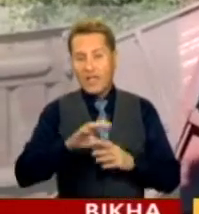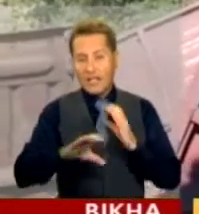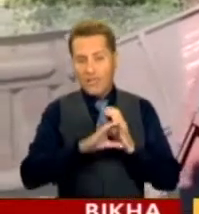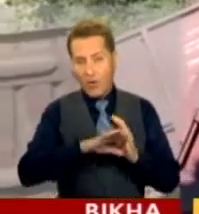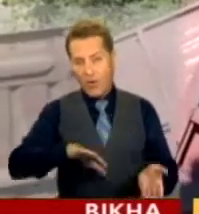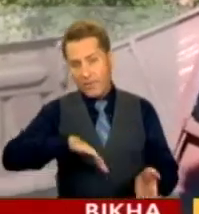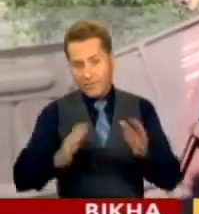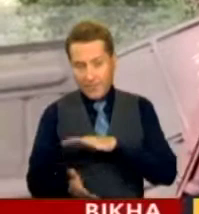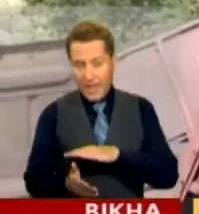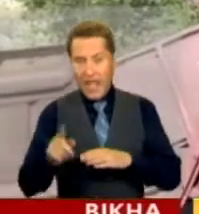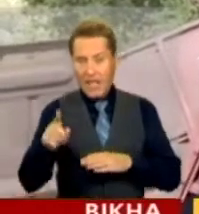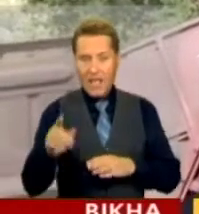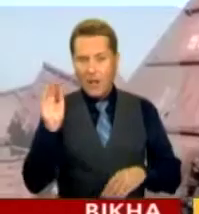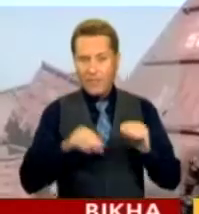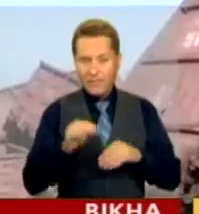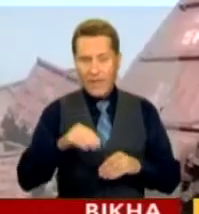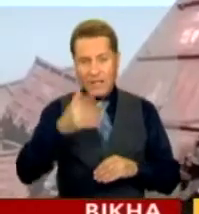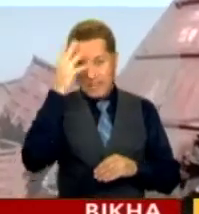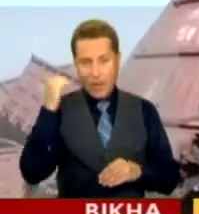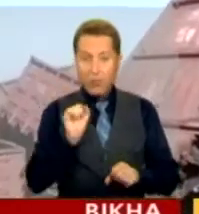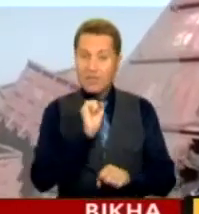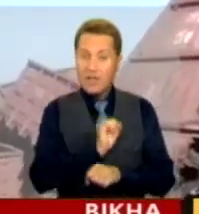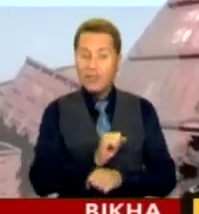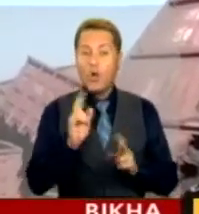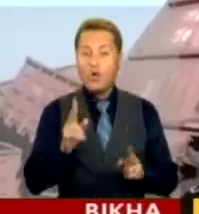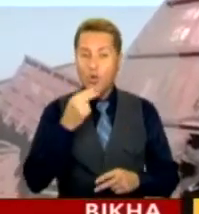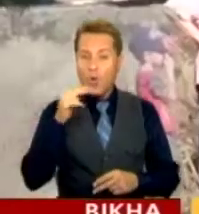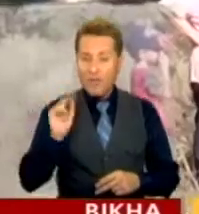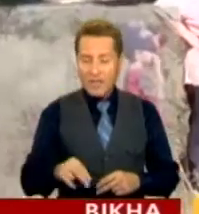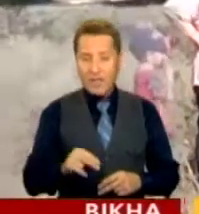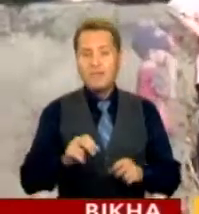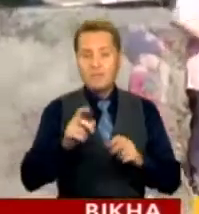даними, їх, коли вантажили, забули закріпити. Хто винен, з'ясовує спеціальна комісія.